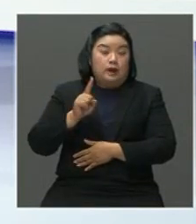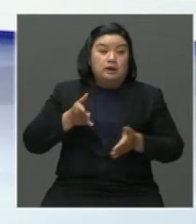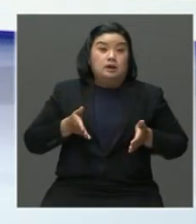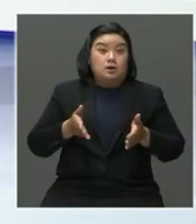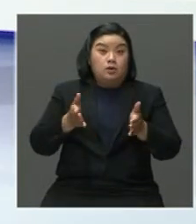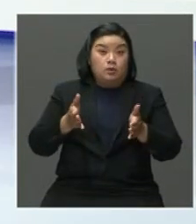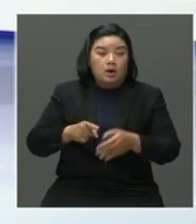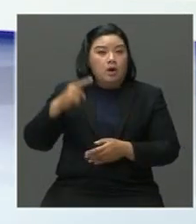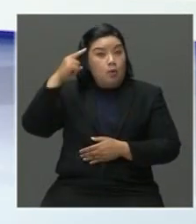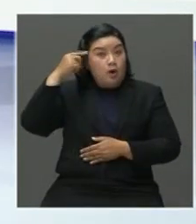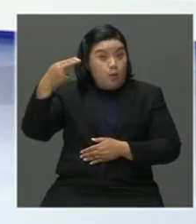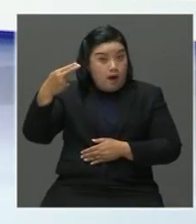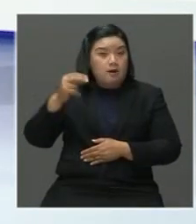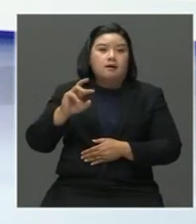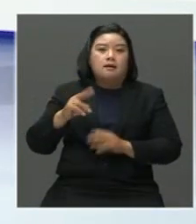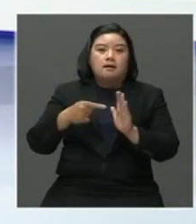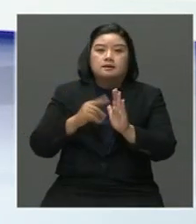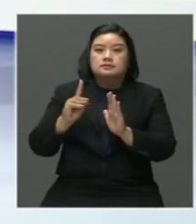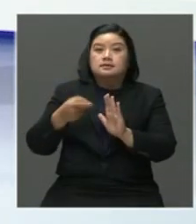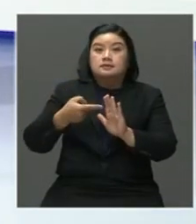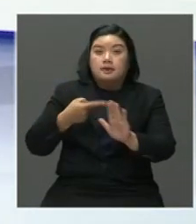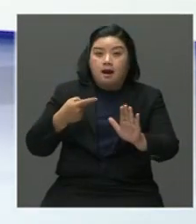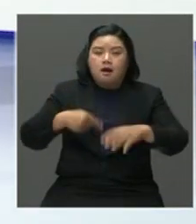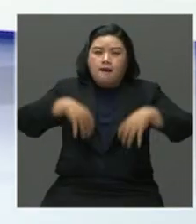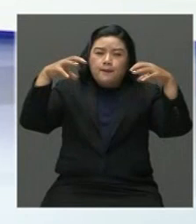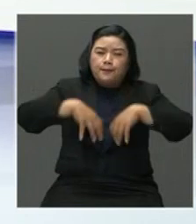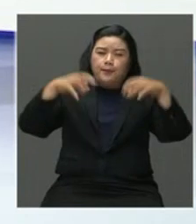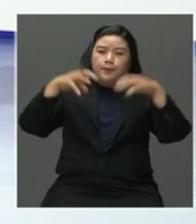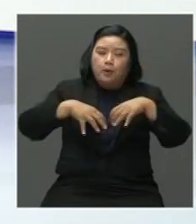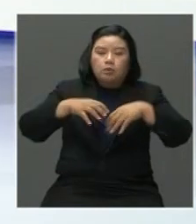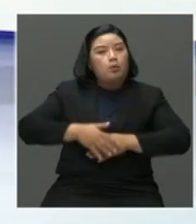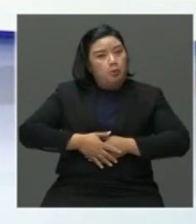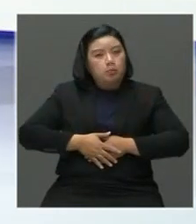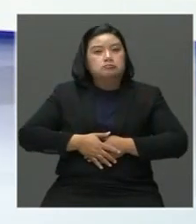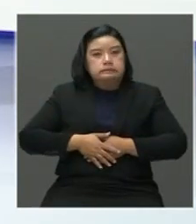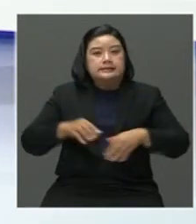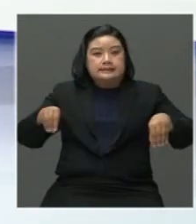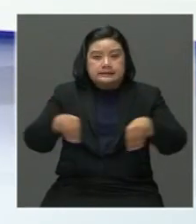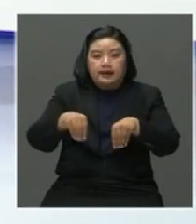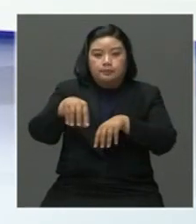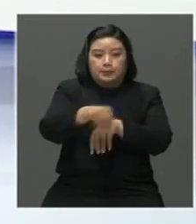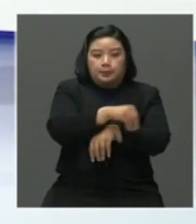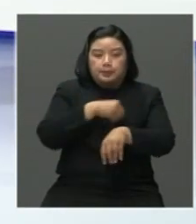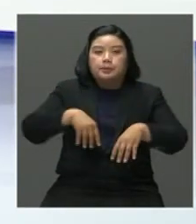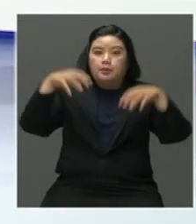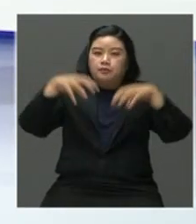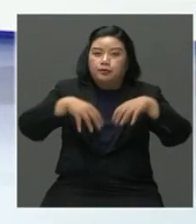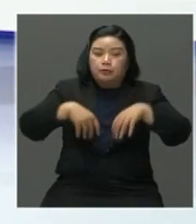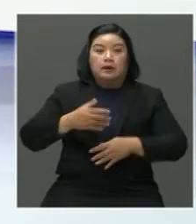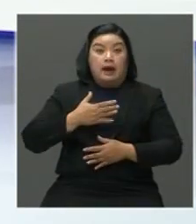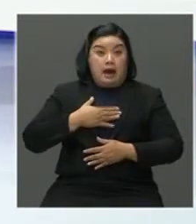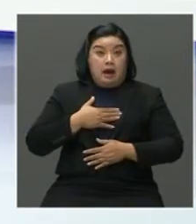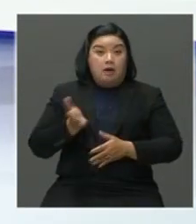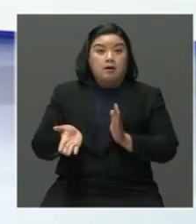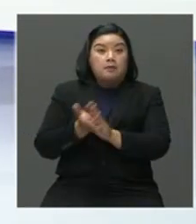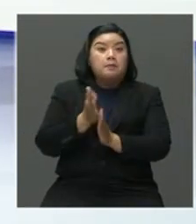วางฝนเนี่ยโปรยปรายกันลงมาเลยคุณนุ่น ก็เห็นว่าอยู่ใกล้จุดเสี่ยงด้วยเนา ะ เพราะว่าเขาก็ตรวจสอบกันอยู่แถวๆพระราม9ซึ่งเป็นจุด